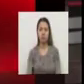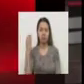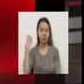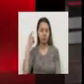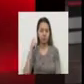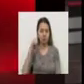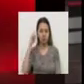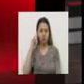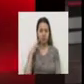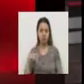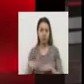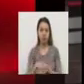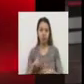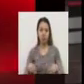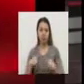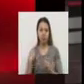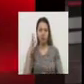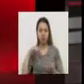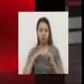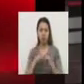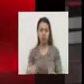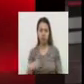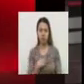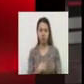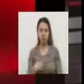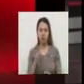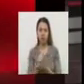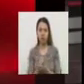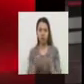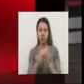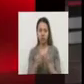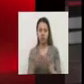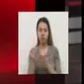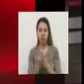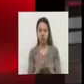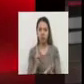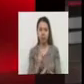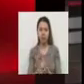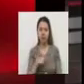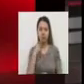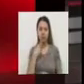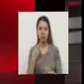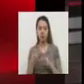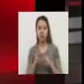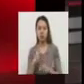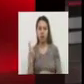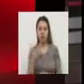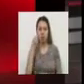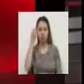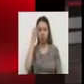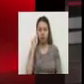Елбасы Қазақстан халқына жолдауында ел дамуының өзегіне айналуы тиіс 10 стратегиялық міндетті айқындады. Олардың бірегейі